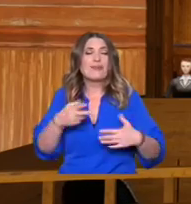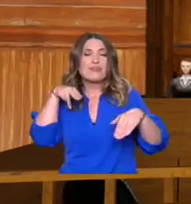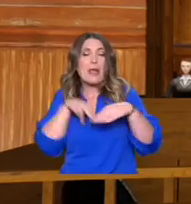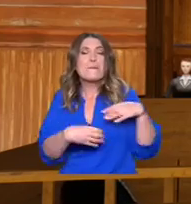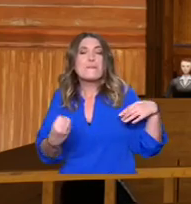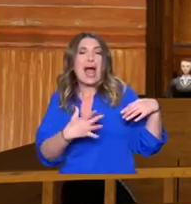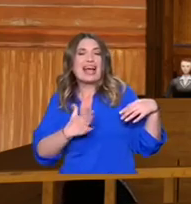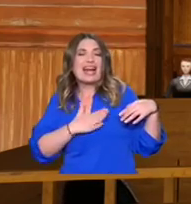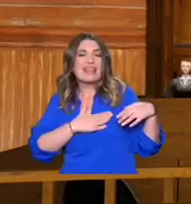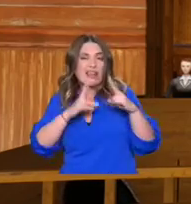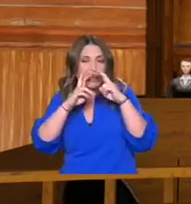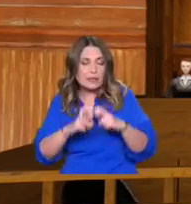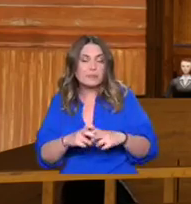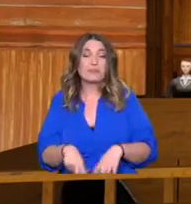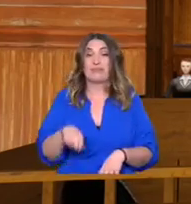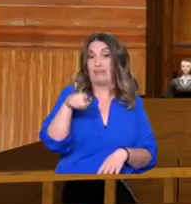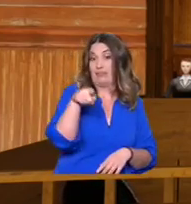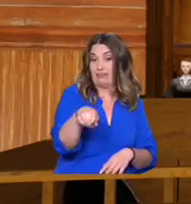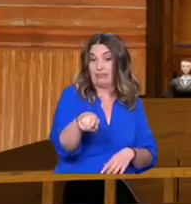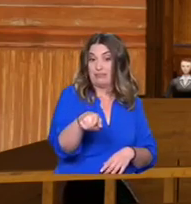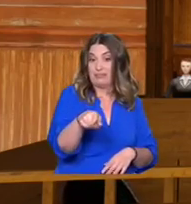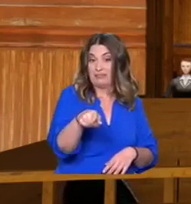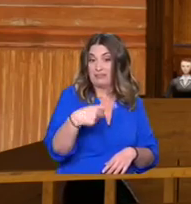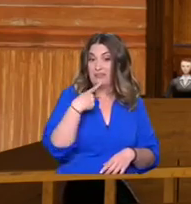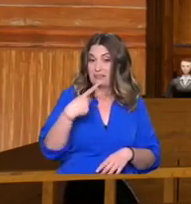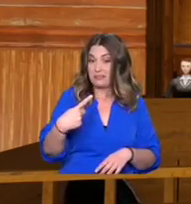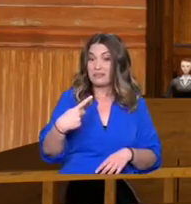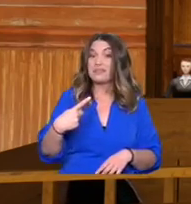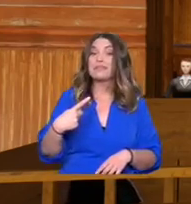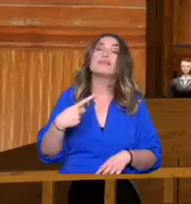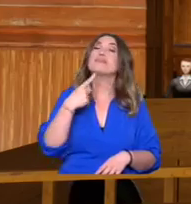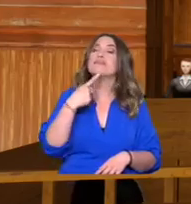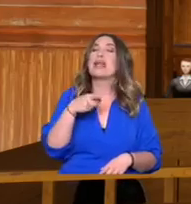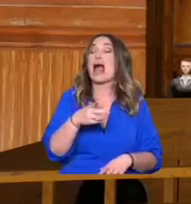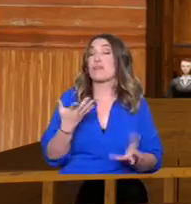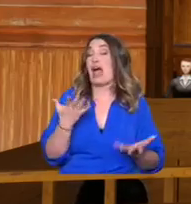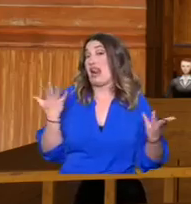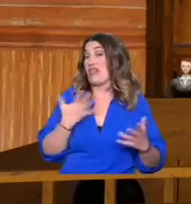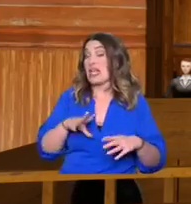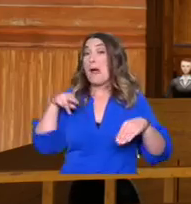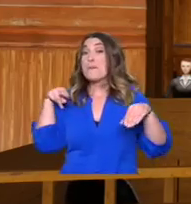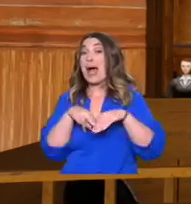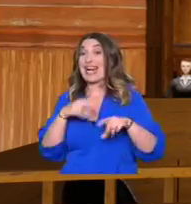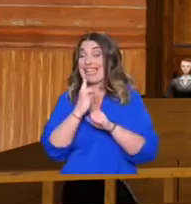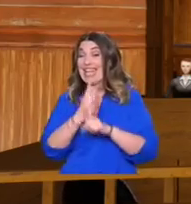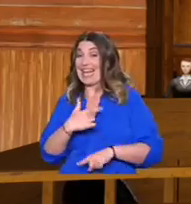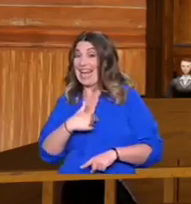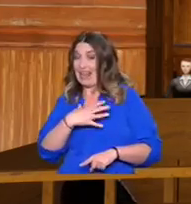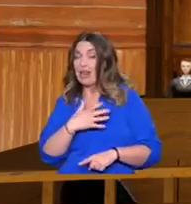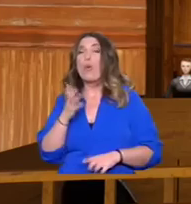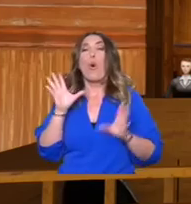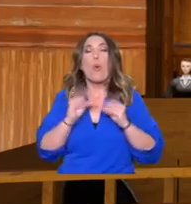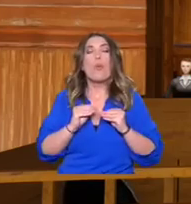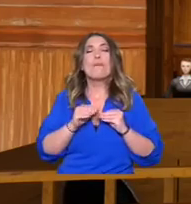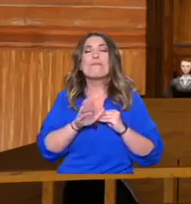Απαντάει η κυρία Καρατζά. Θέλετε να σας πω πότε κάνουμε μαγνητική καρδιάς? Κάνουμε σε παιδιά μετά από πολλαπλά χειρουργία.